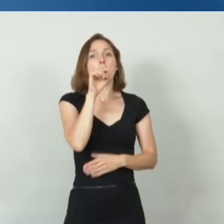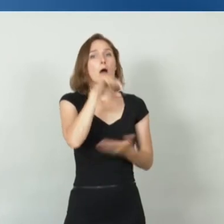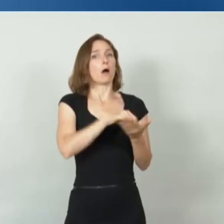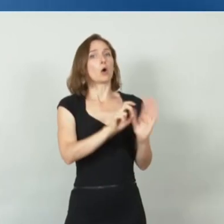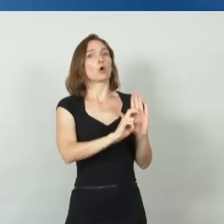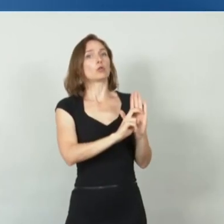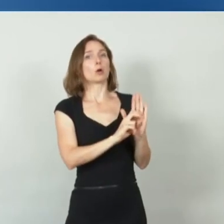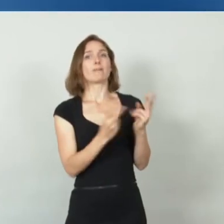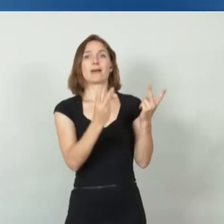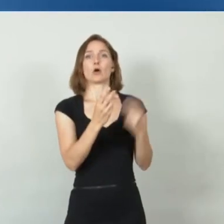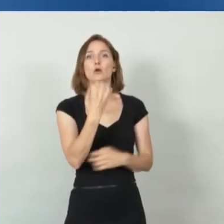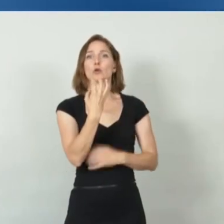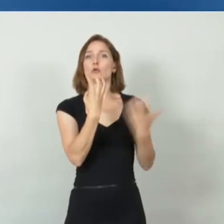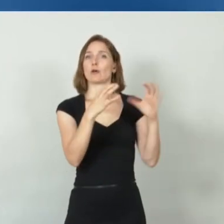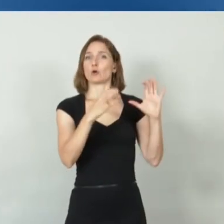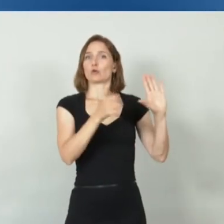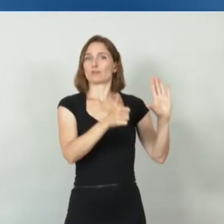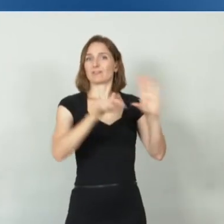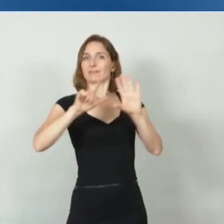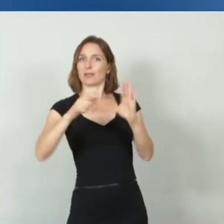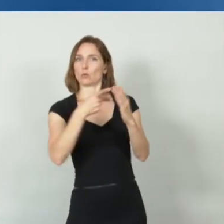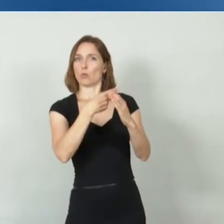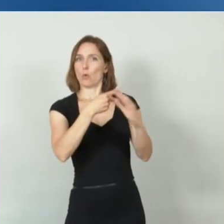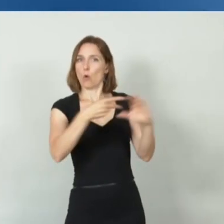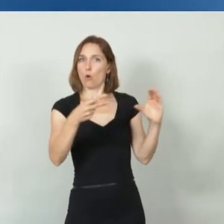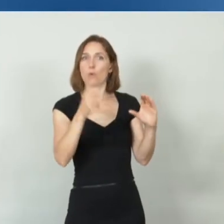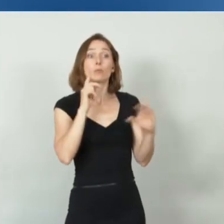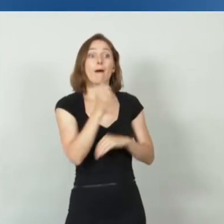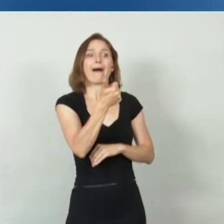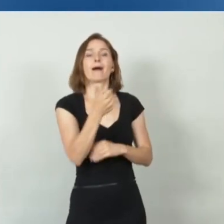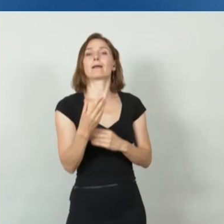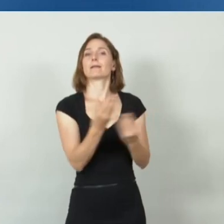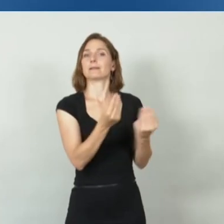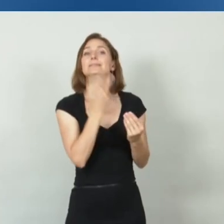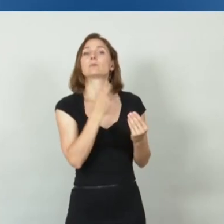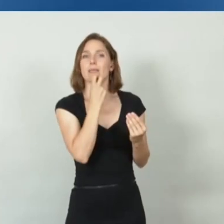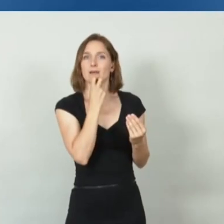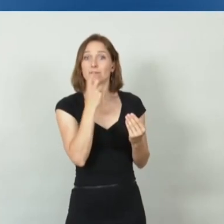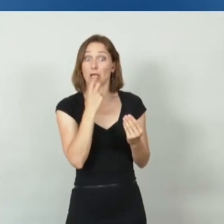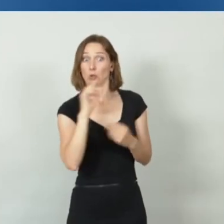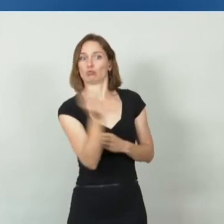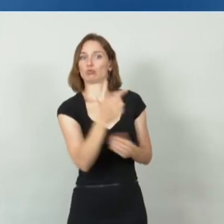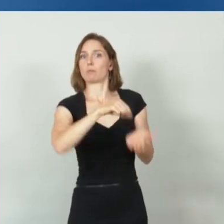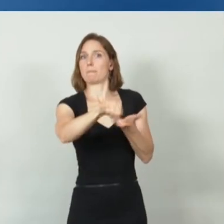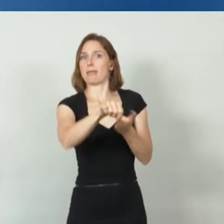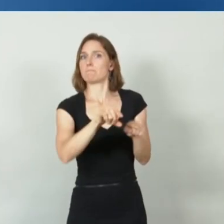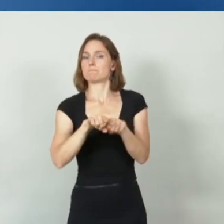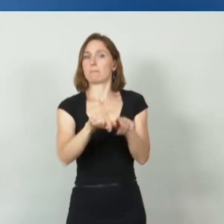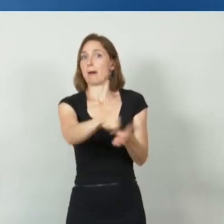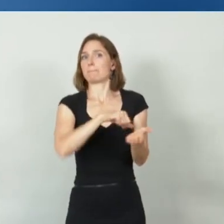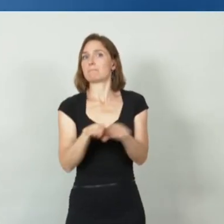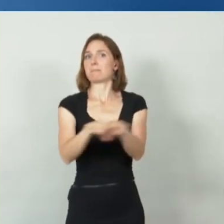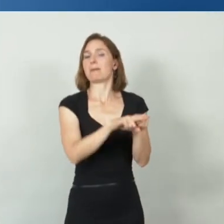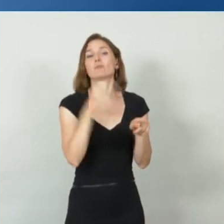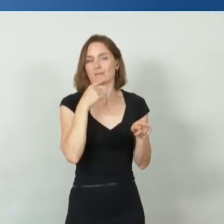967 euros par habitant ça ne veut pas dire que tous les Grenoblois payent 967 euros d'impôts c'est une moyenne et la ville